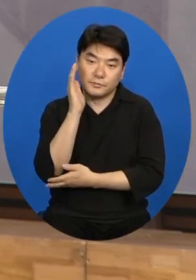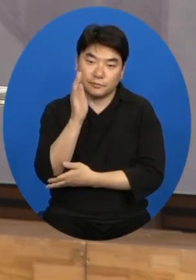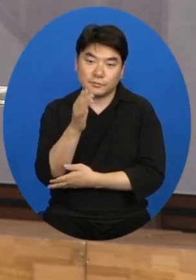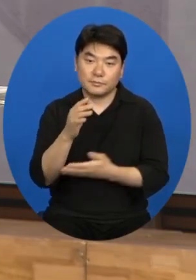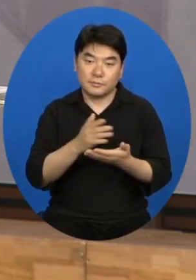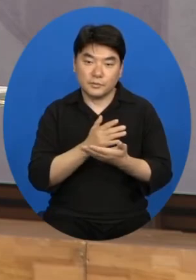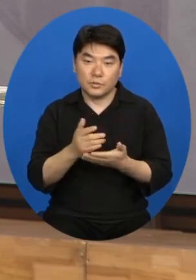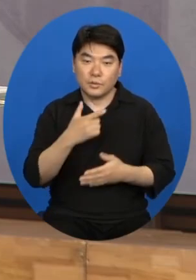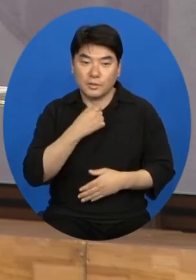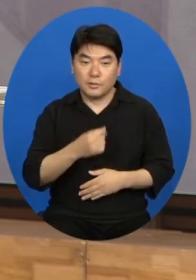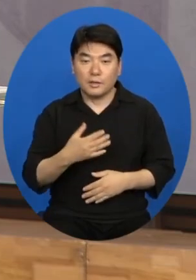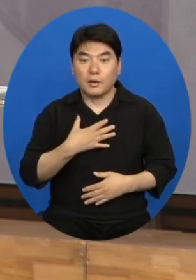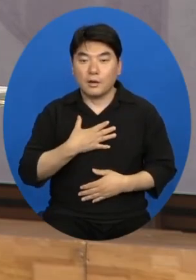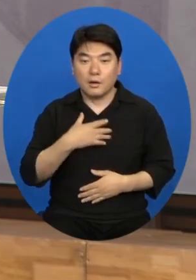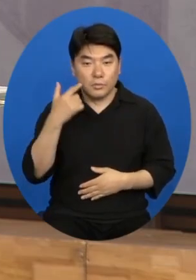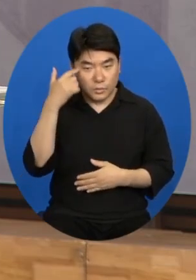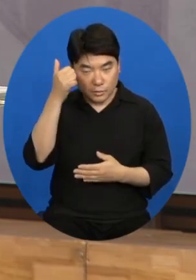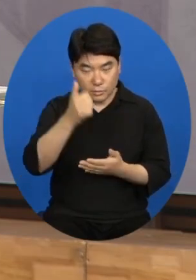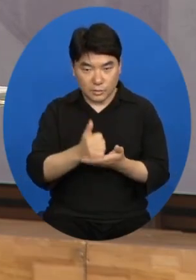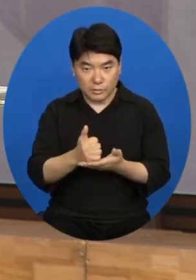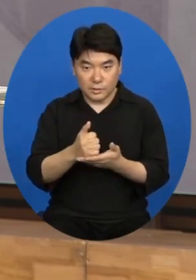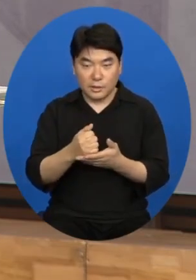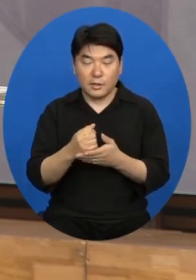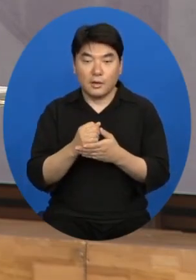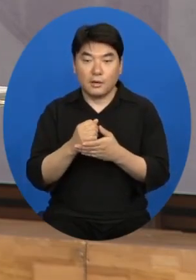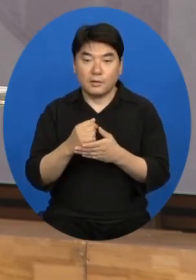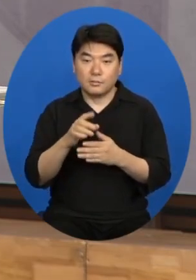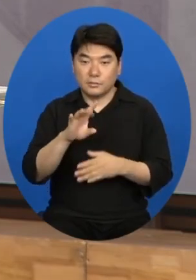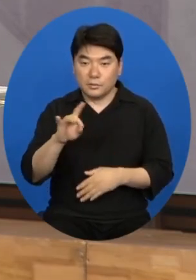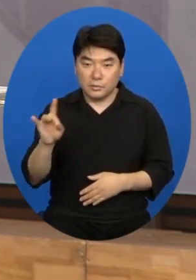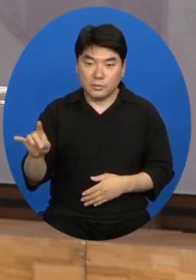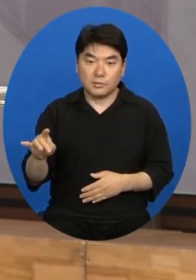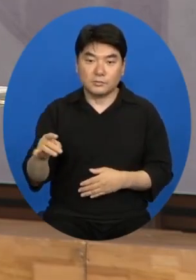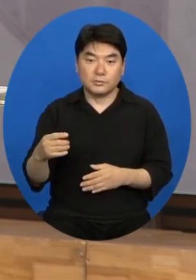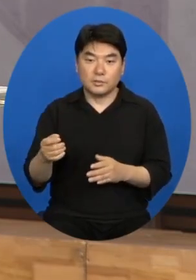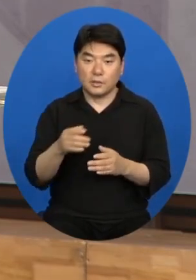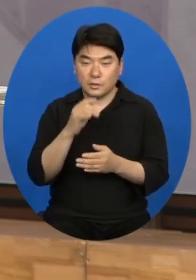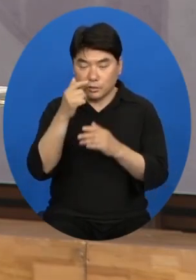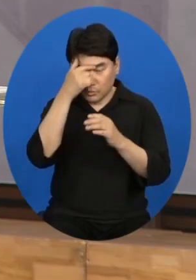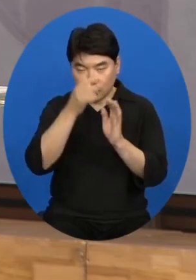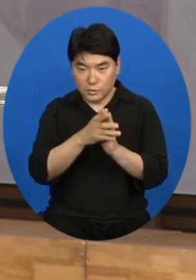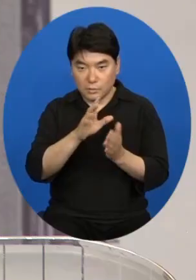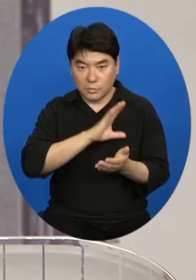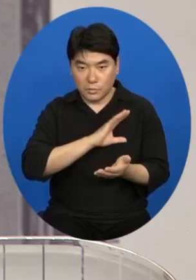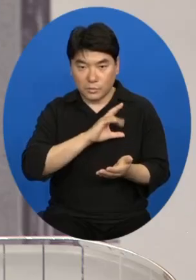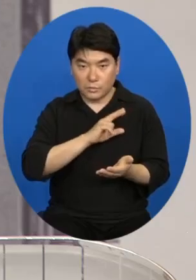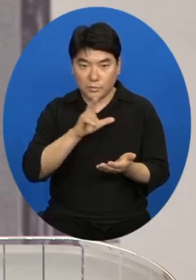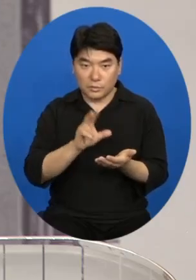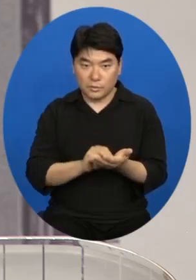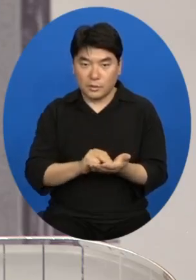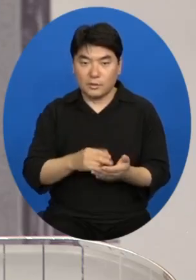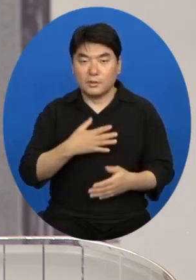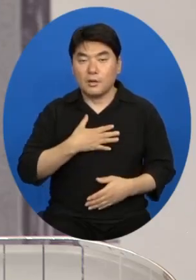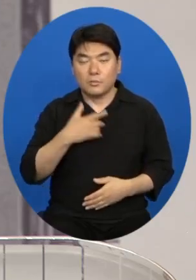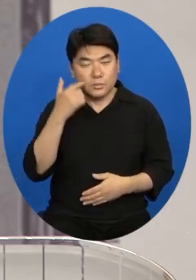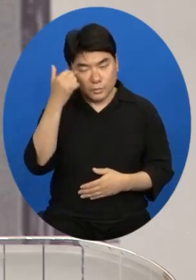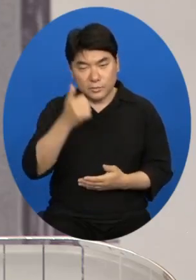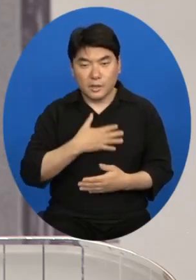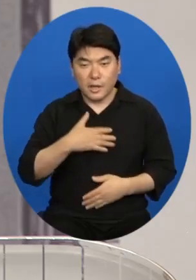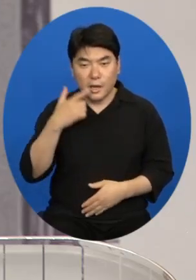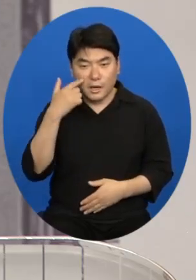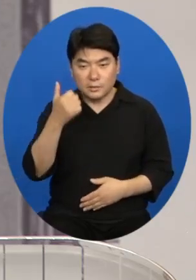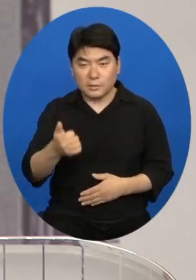제가 목회자로서 자주 요청받는 기도 중에 이런 것들이 있습니다. 목사님, 제 아들이 아직